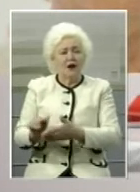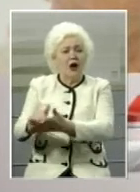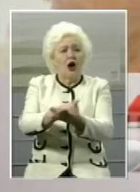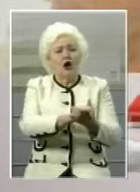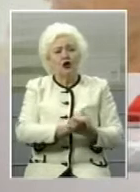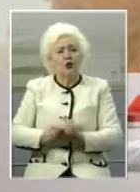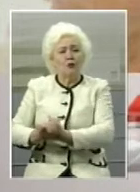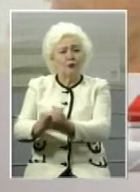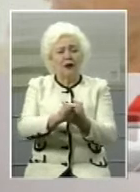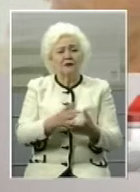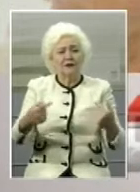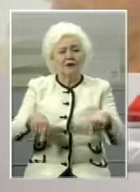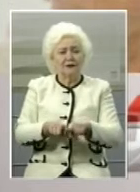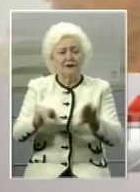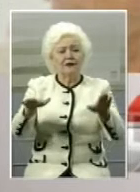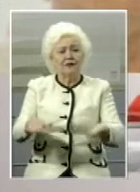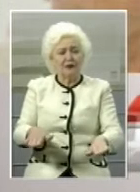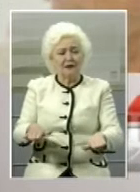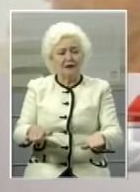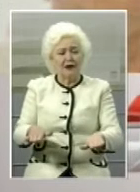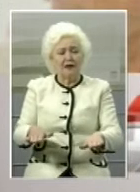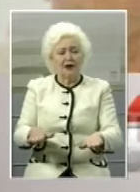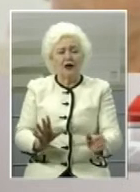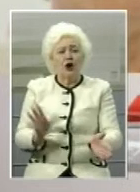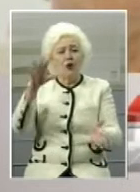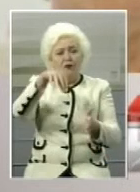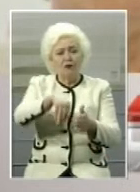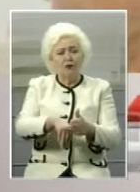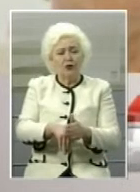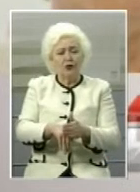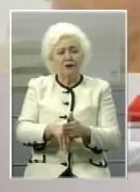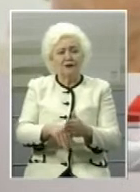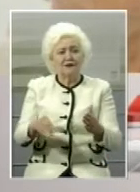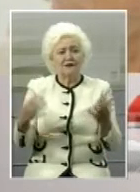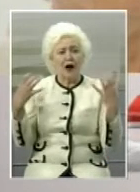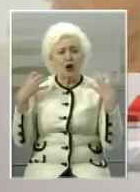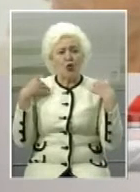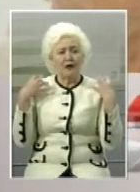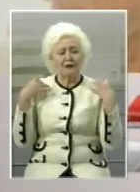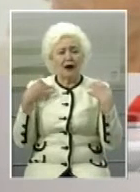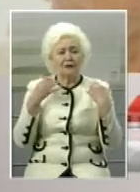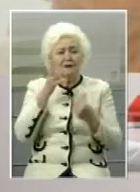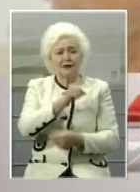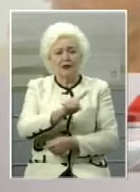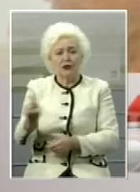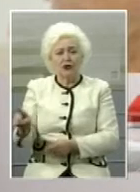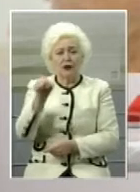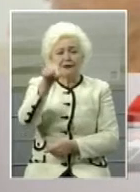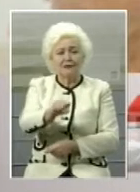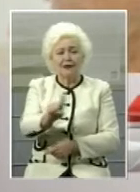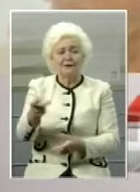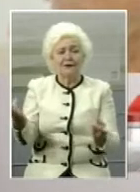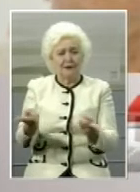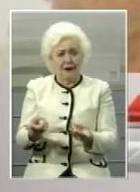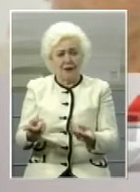громадських таких місцях, вводиться комендантський час там, де це треба. Це